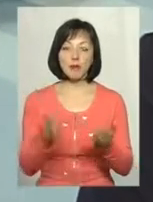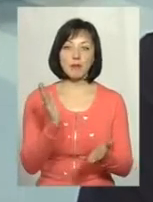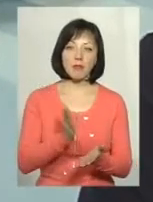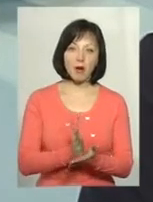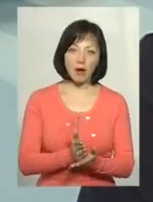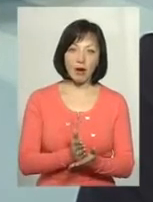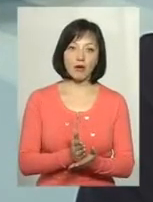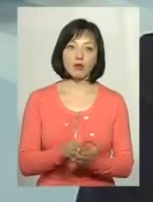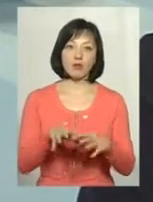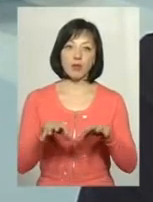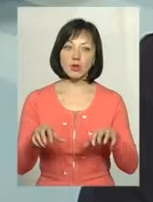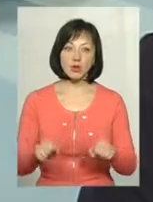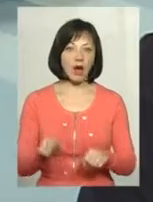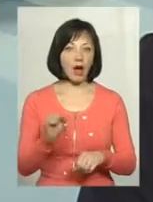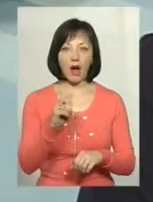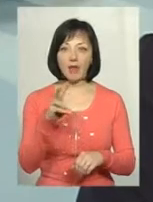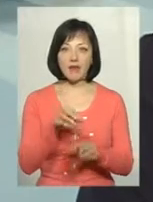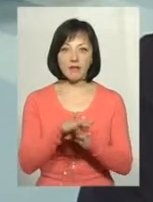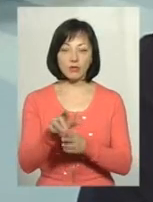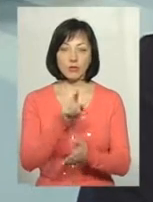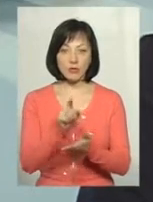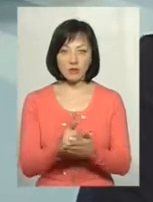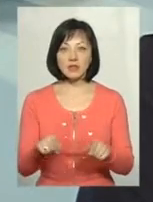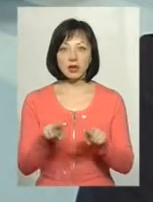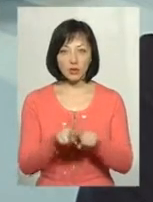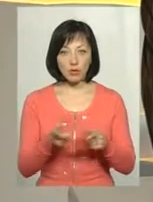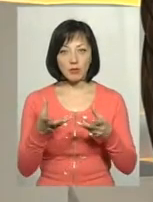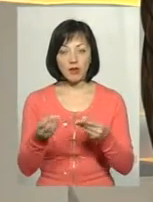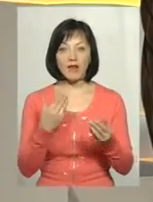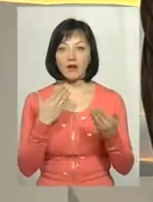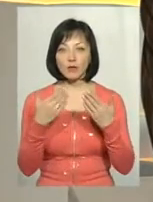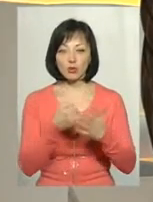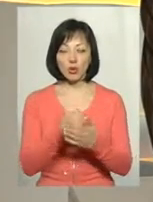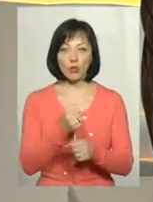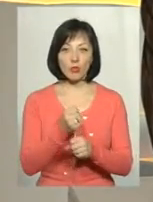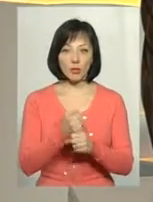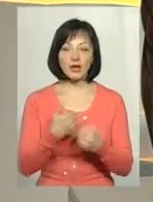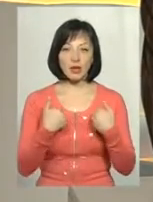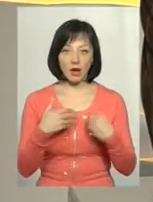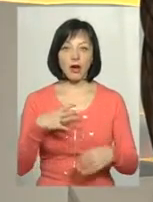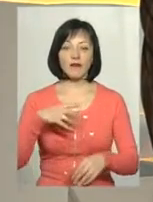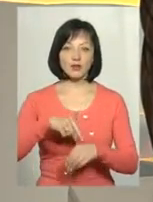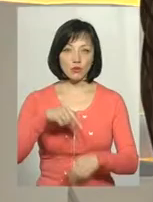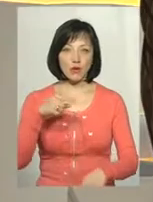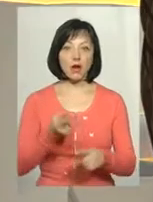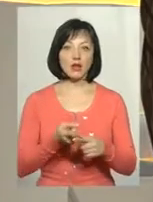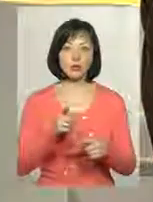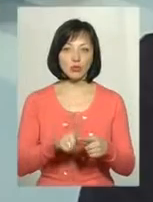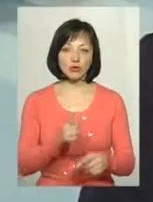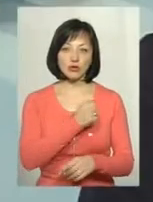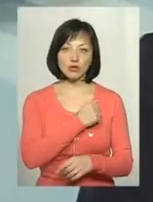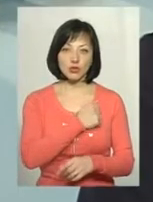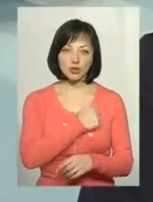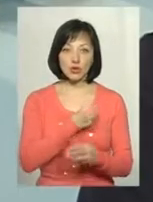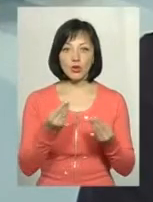мають посаду, а не виконуючи обов'язки, все одно воно впливало на відношення навіть до роботи. Я це відчувала, тому шкодуючи